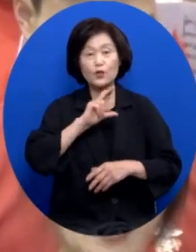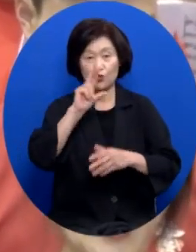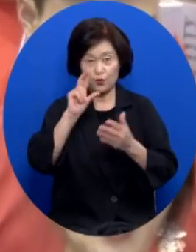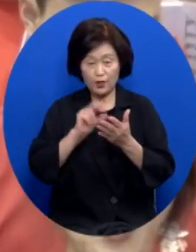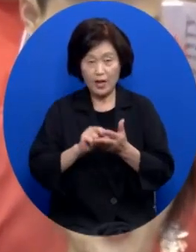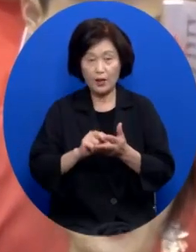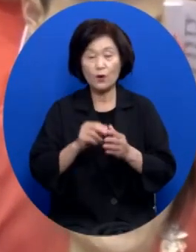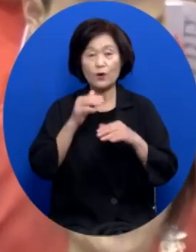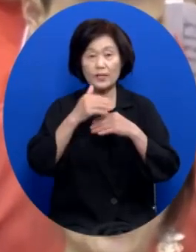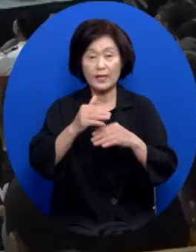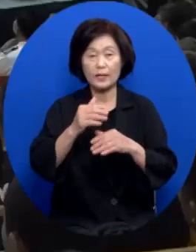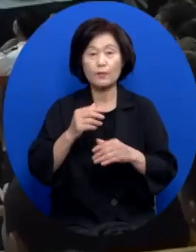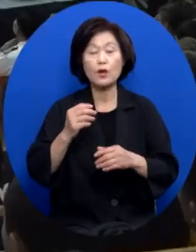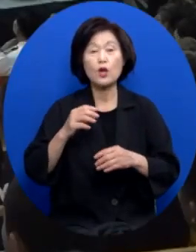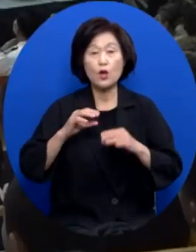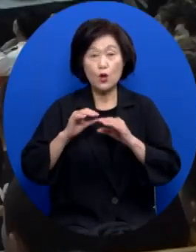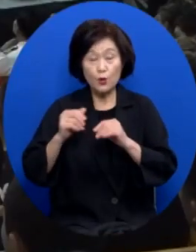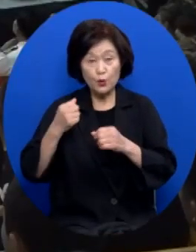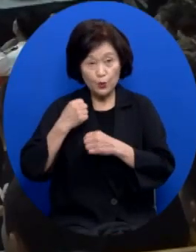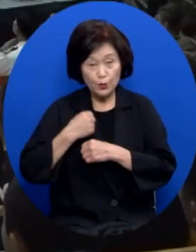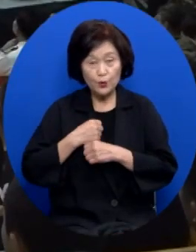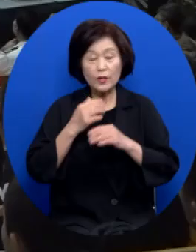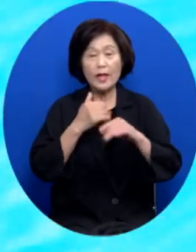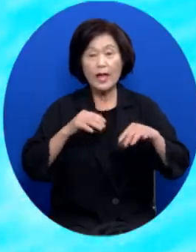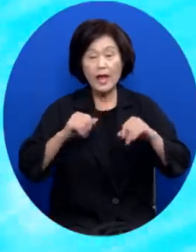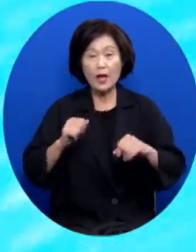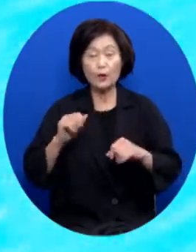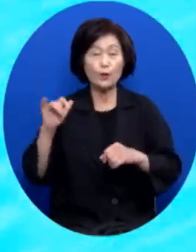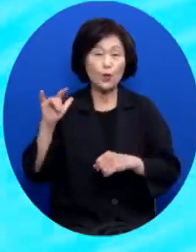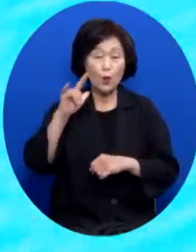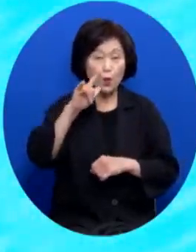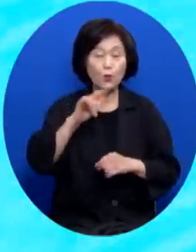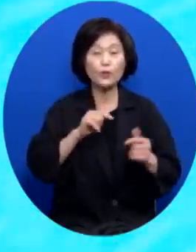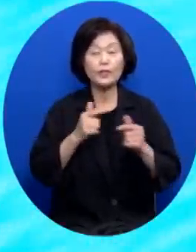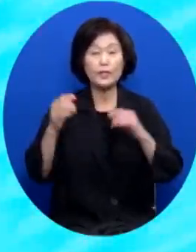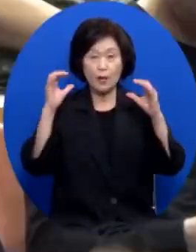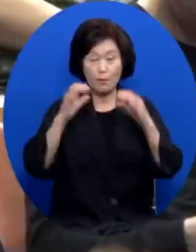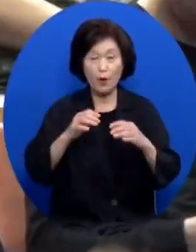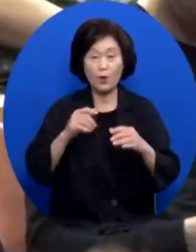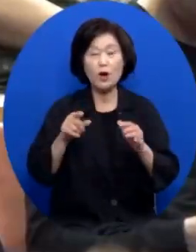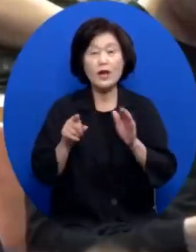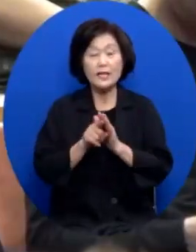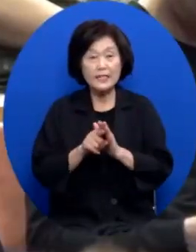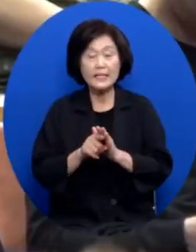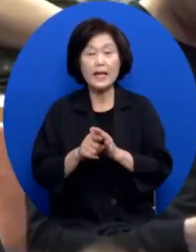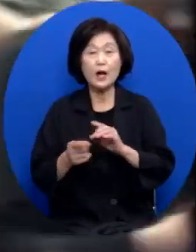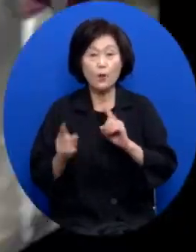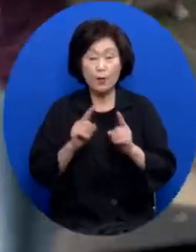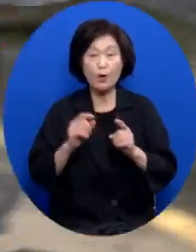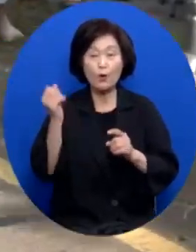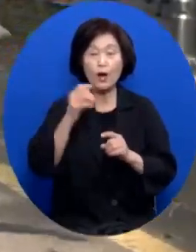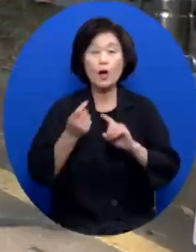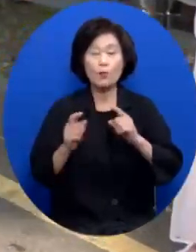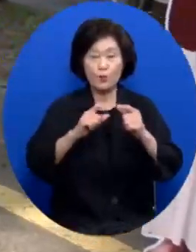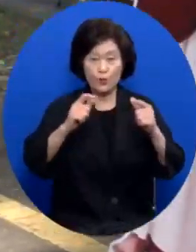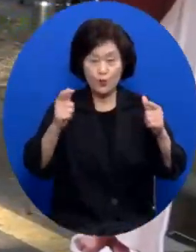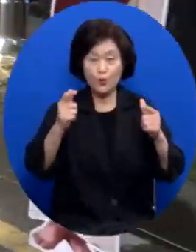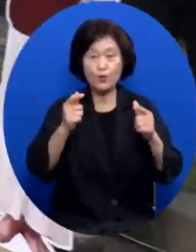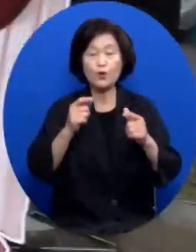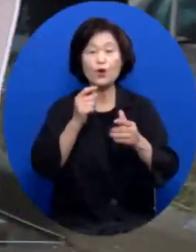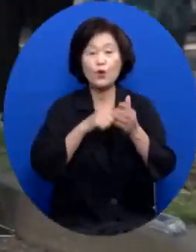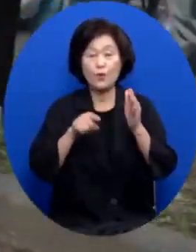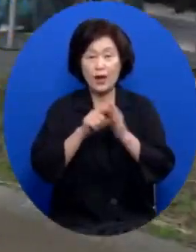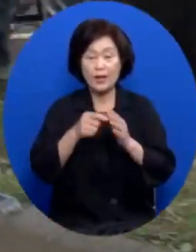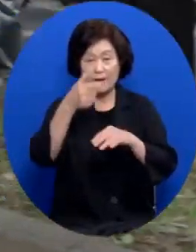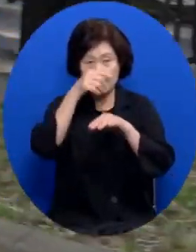진행됐으며 육해공군을 포함한 기독장병들이 모여 신앙 회복을 넘어 부흥을 소망했습니다. 특히